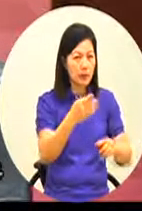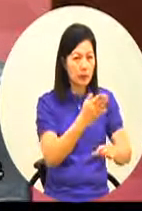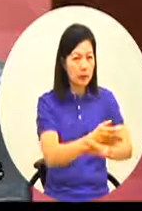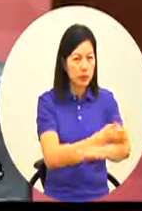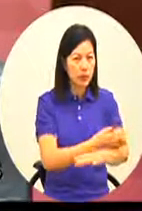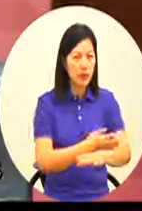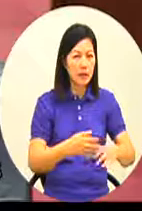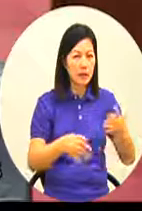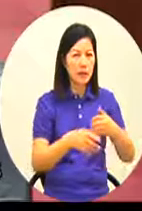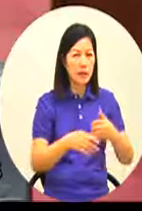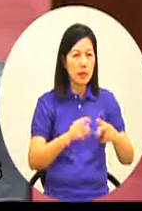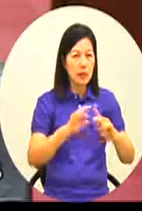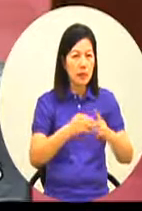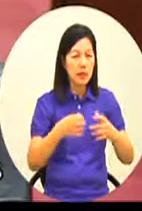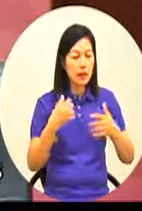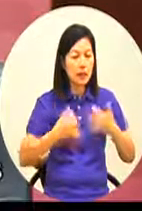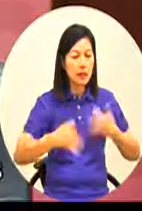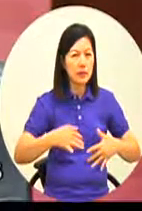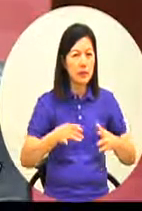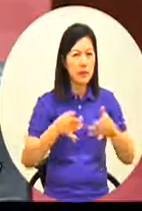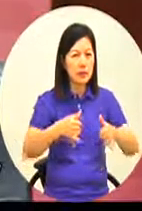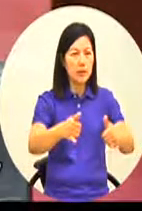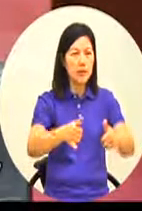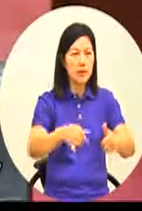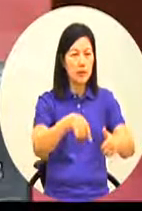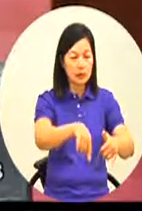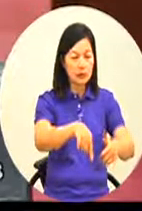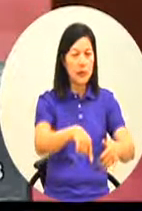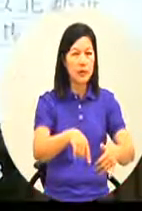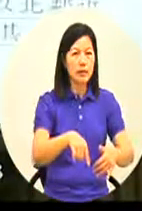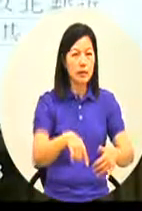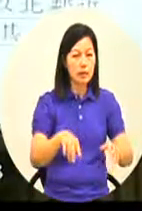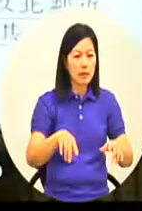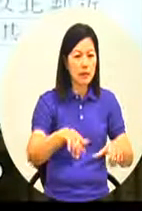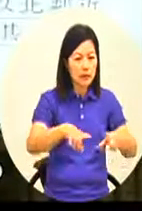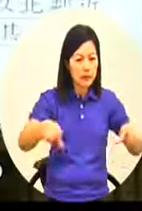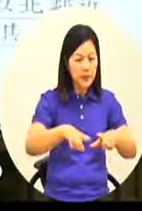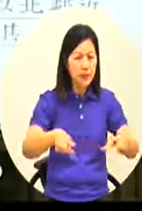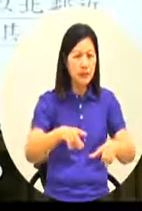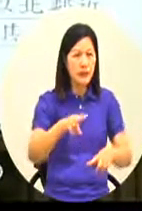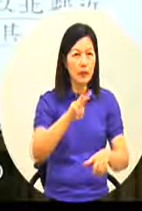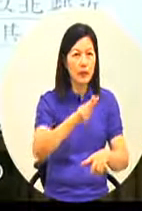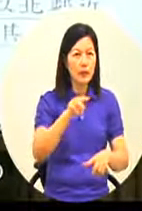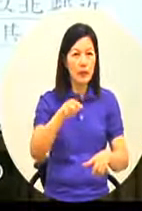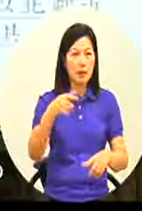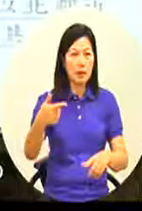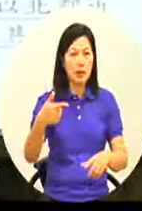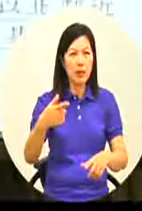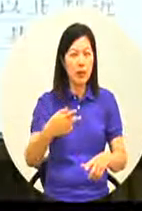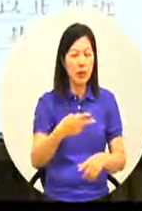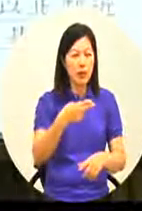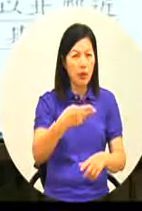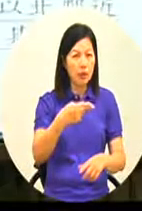街嘛，中委数字接壤嘛，哦，面积约2.6公顷嘛，不包含其中私